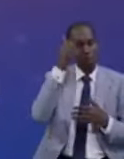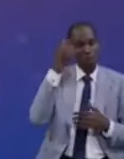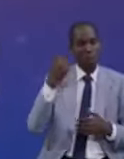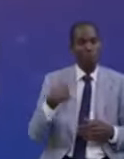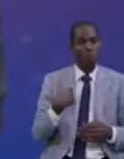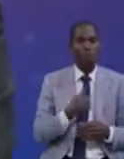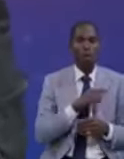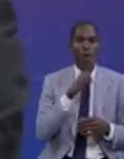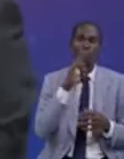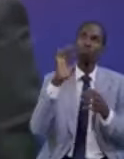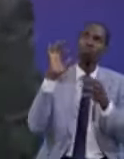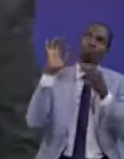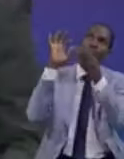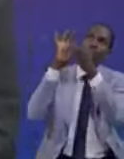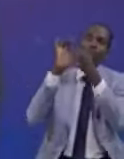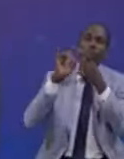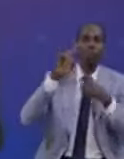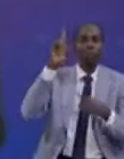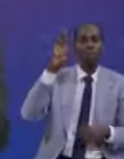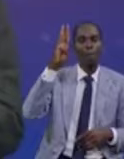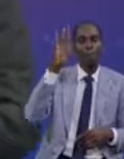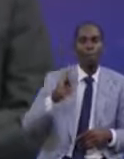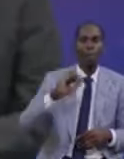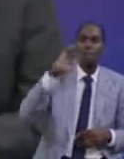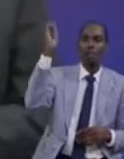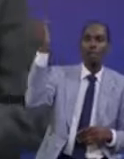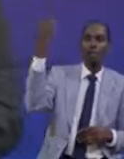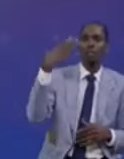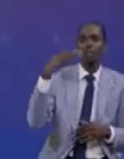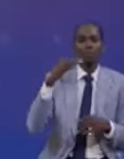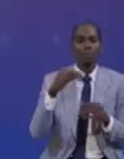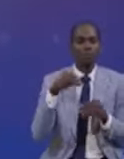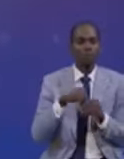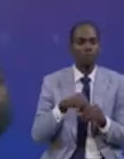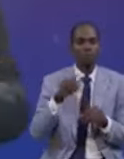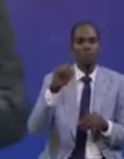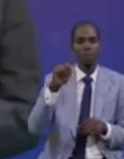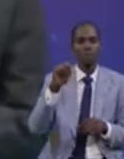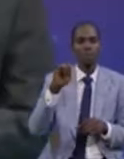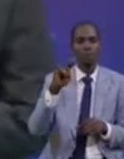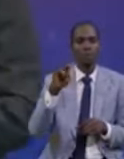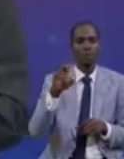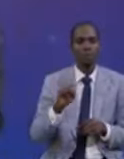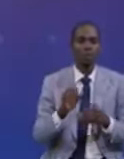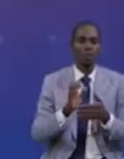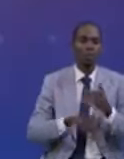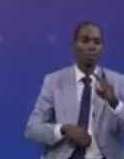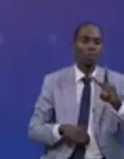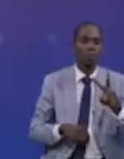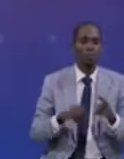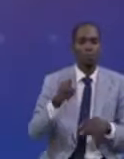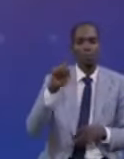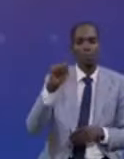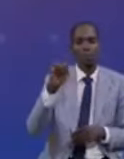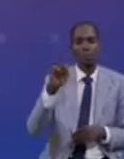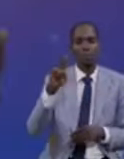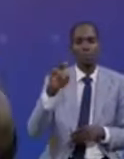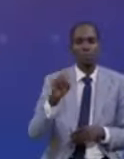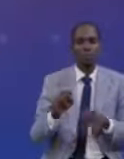lui par la grâce en tite au chapitre 2 verset 11 tite